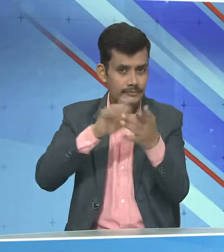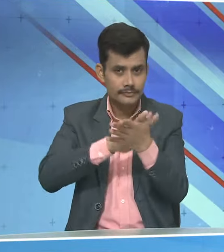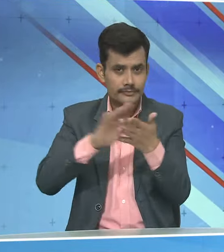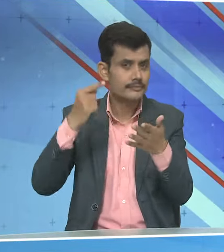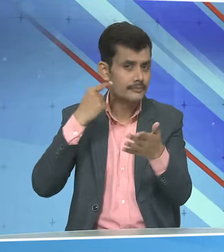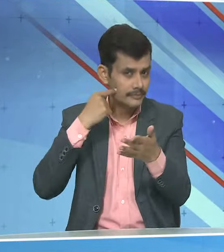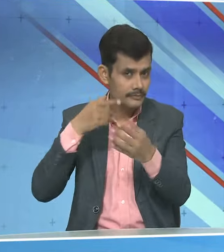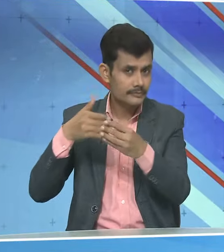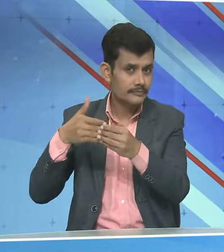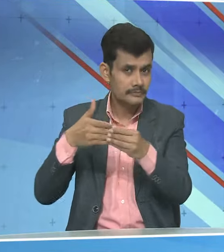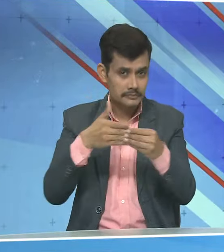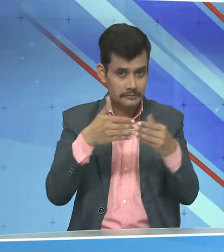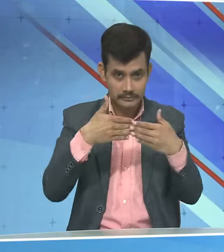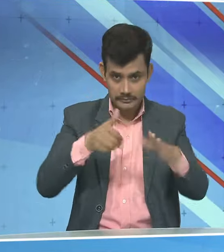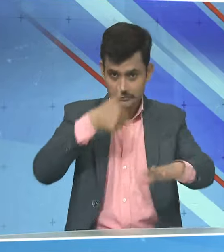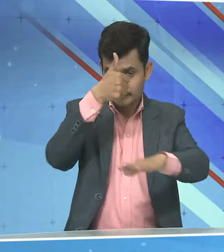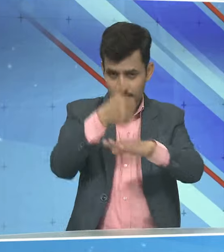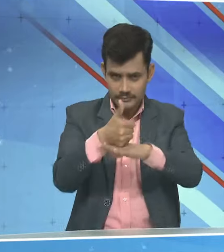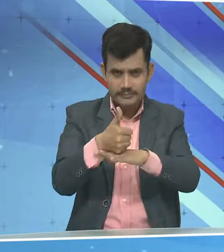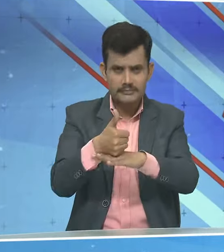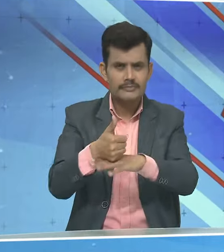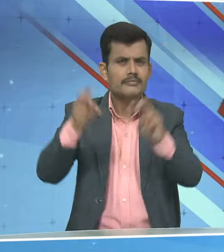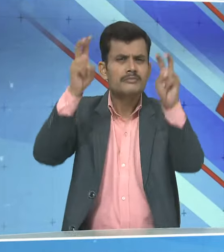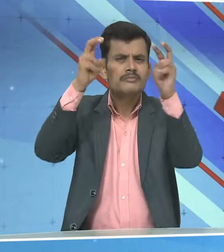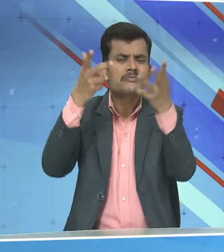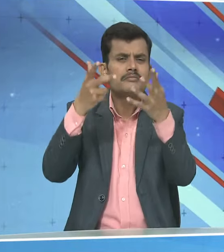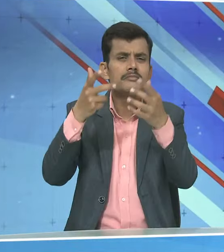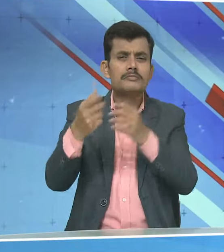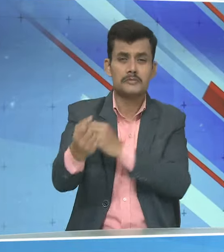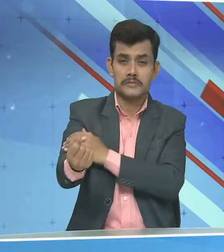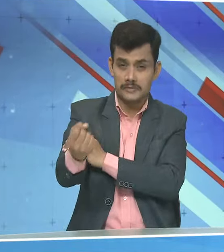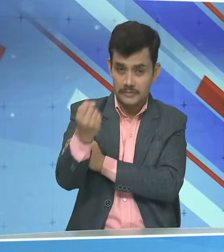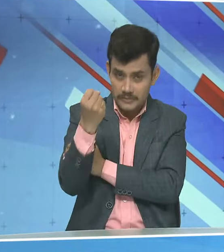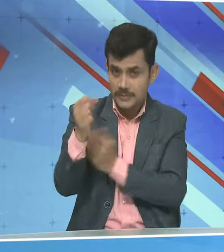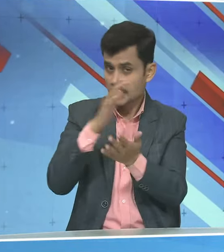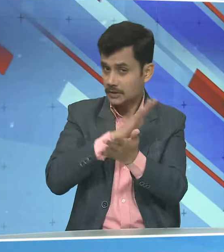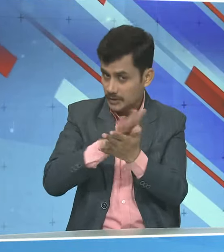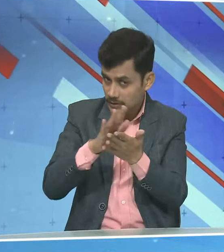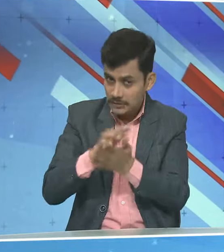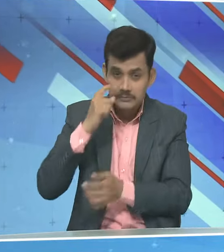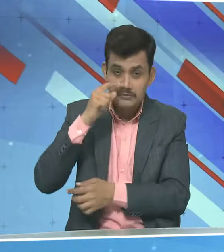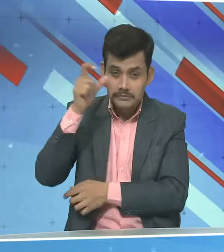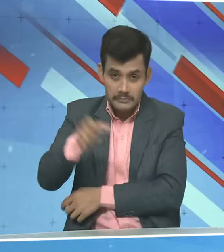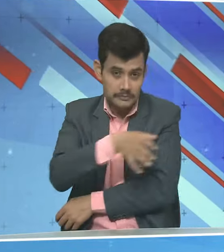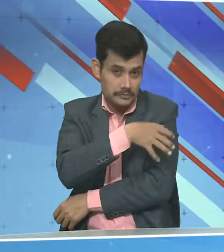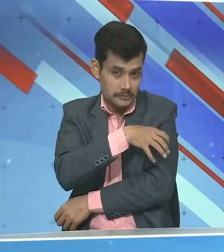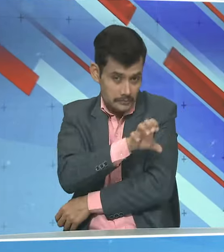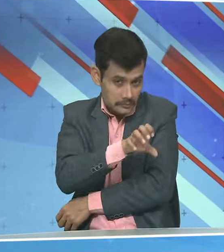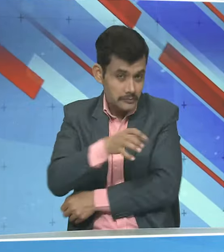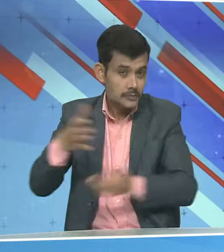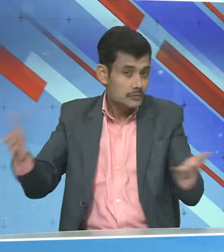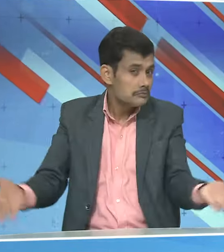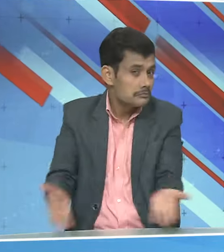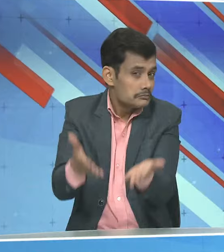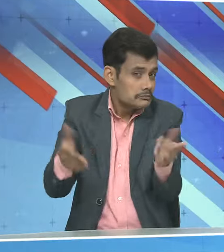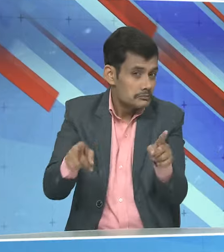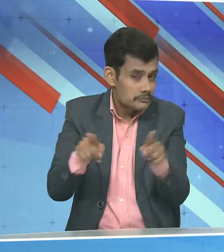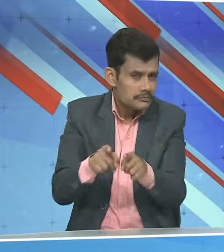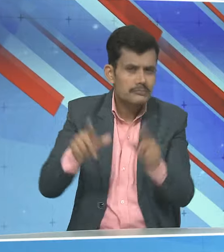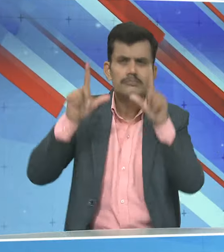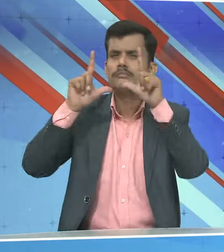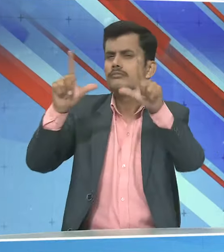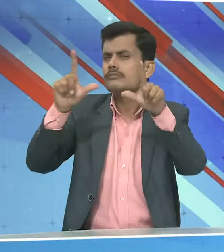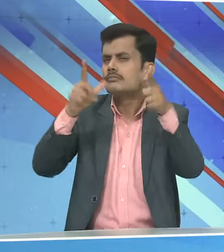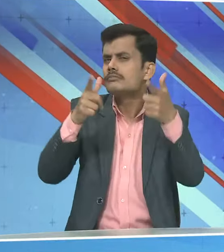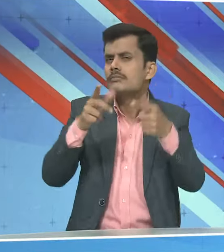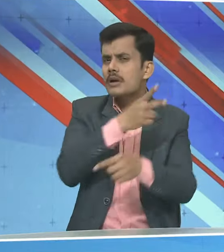इस प्रदर्शनी की थीम है शक्ति, फेयर एंड फियर्स, जिसमें महिला सशक्तिकरण को बढ़ावा दिया गया है। इस प्रदर्शनी